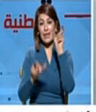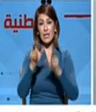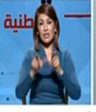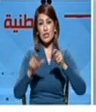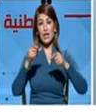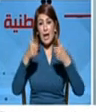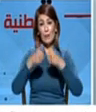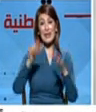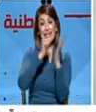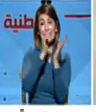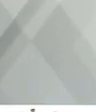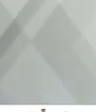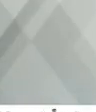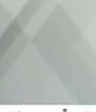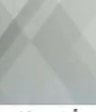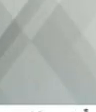بتطبيقها